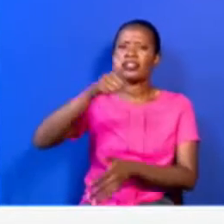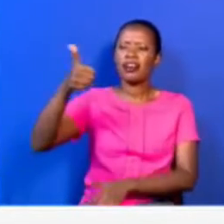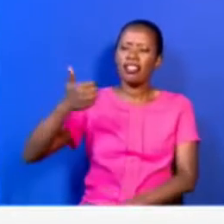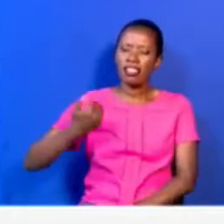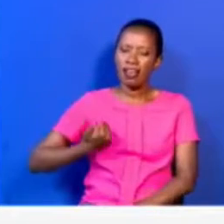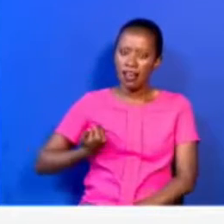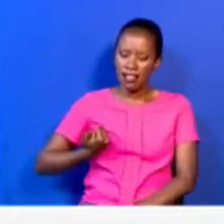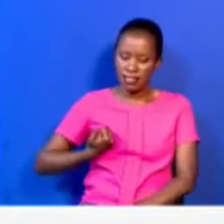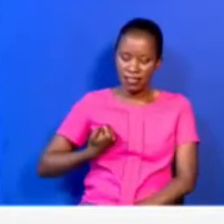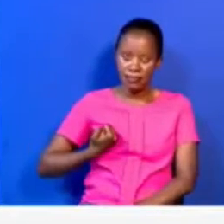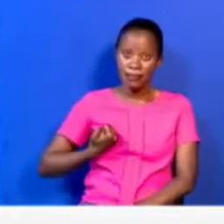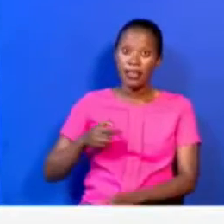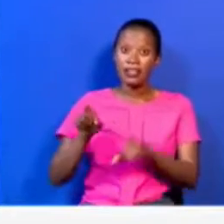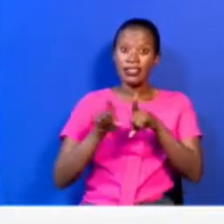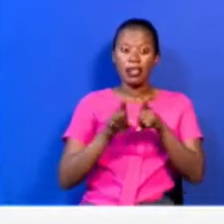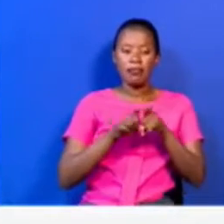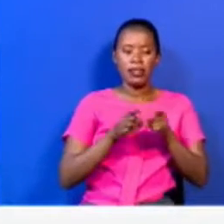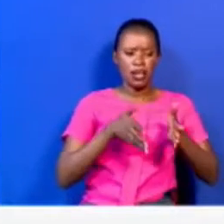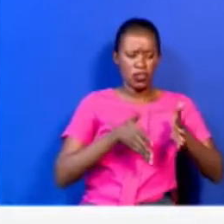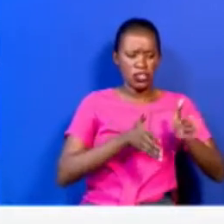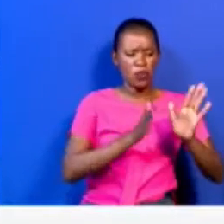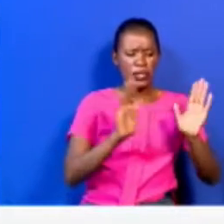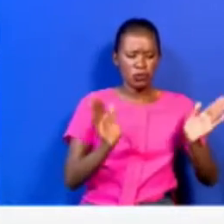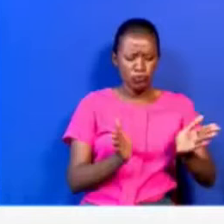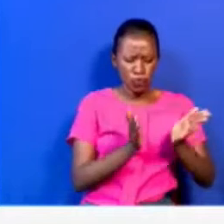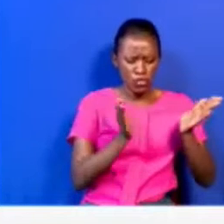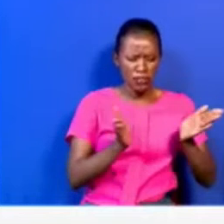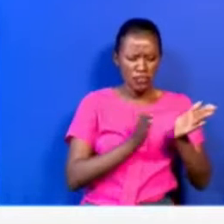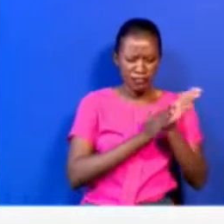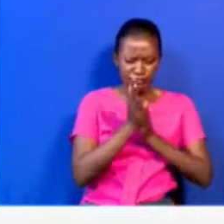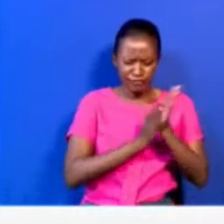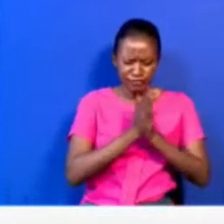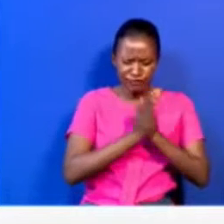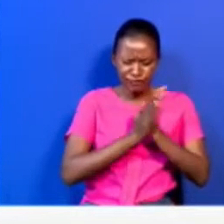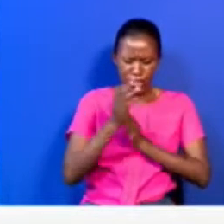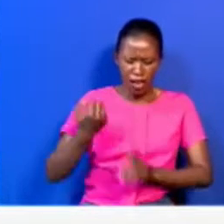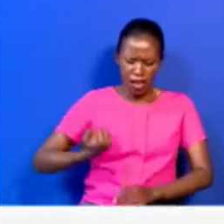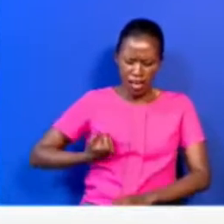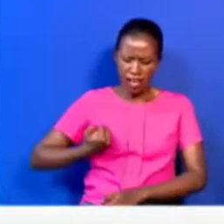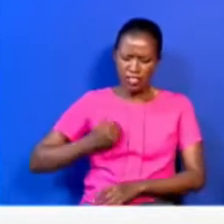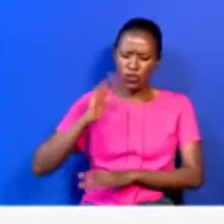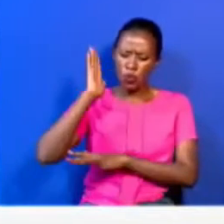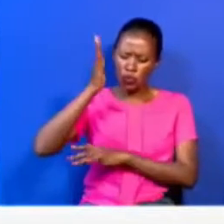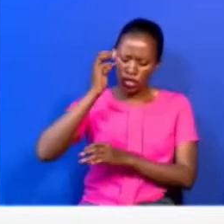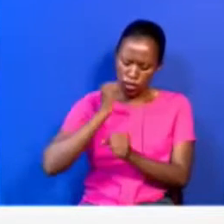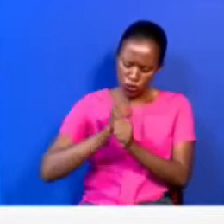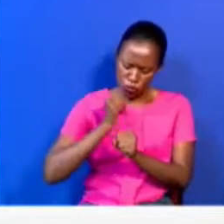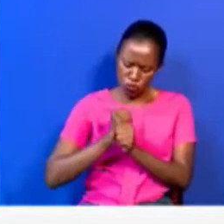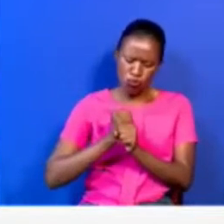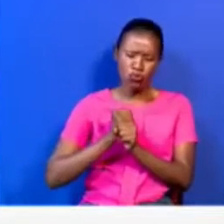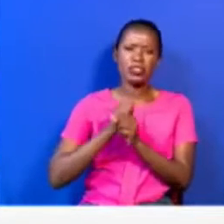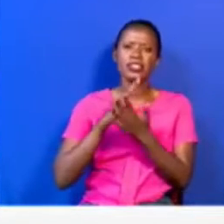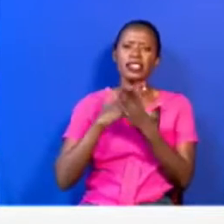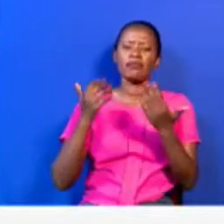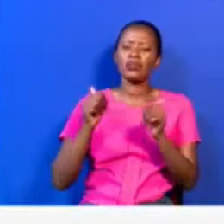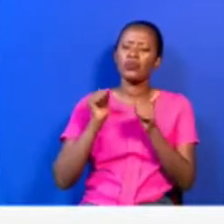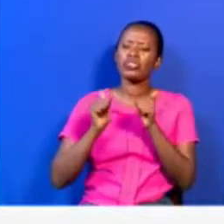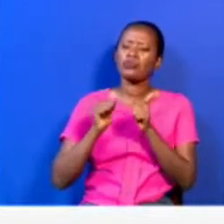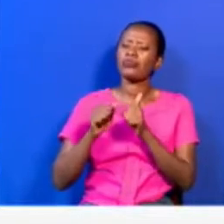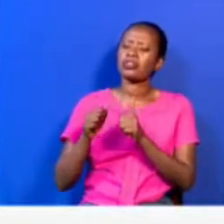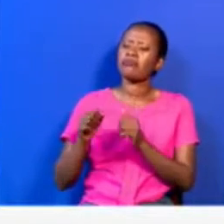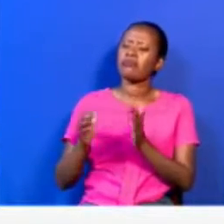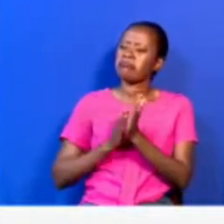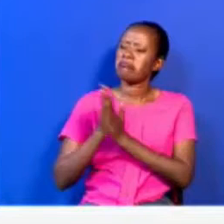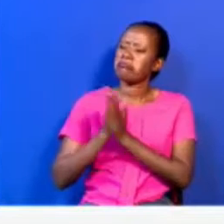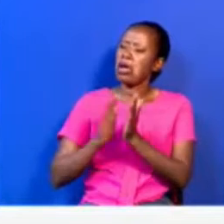Na nikasema as a way to motivate her nitafanya kitu ambayo itamtia motisha na kutia wanafunzi wengine